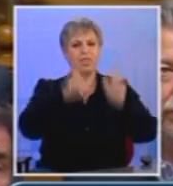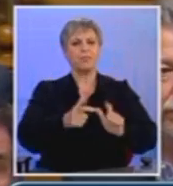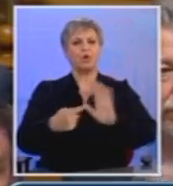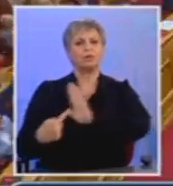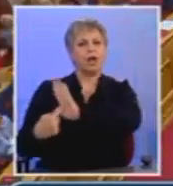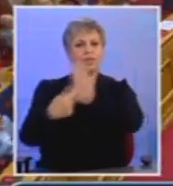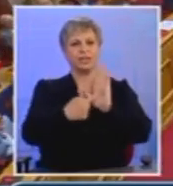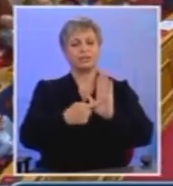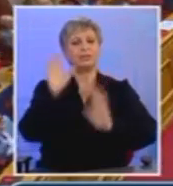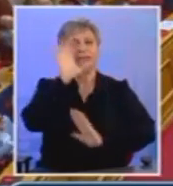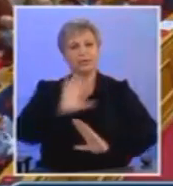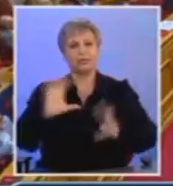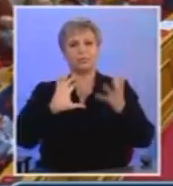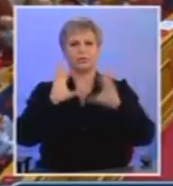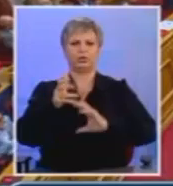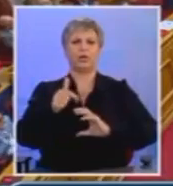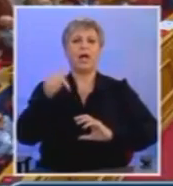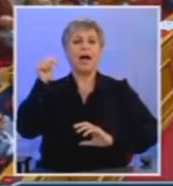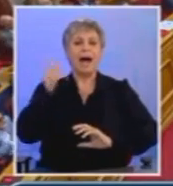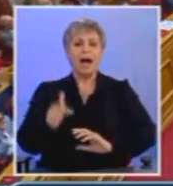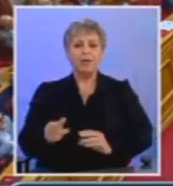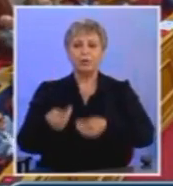αυτή η παρακαταθήκη δεν